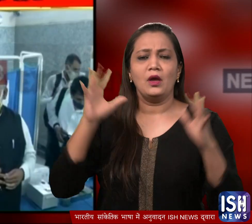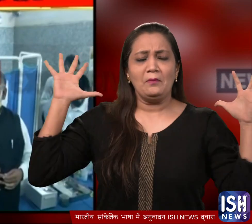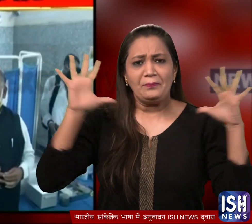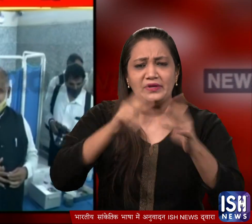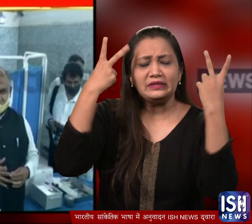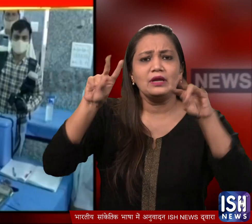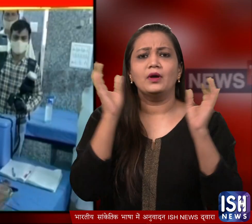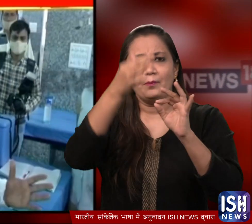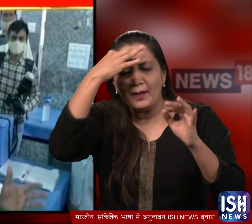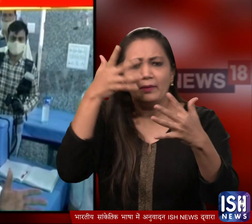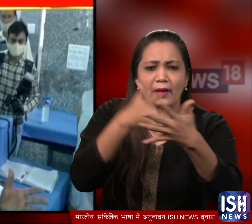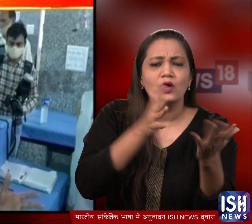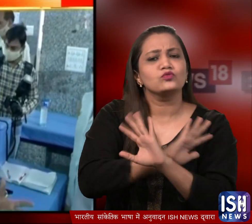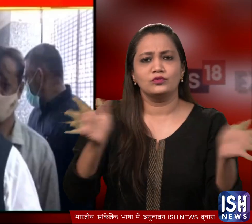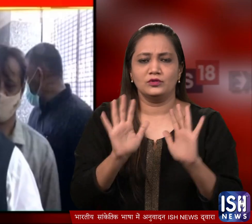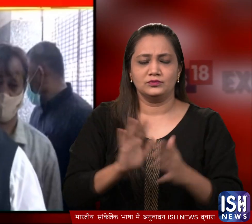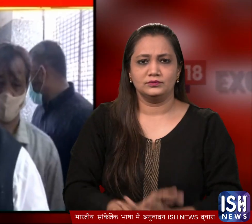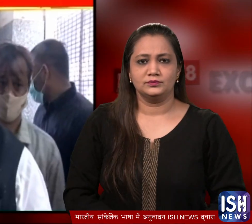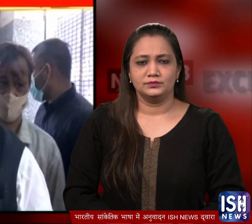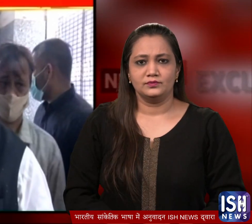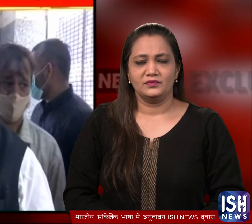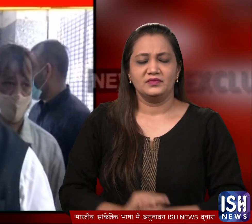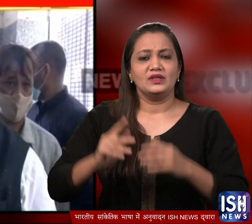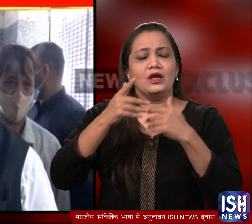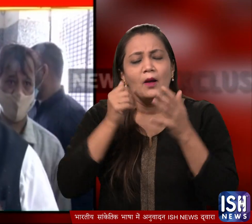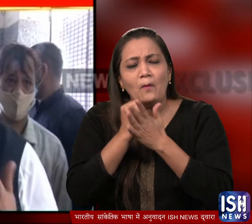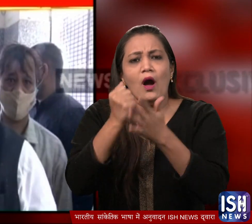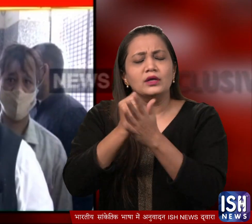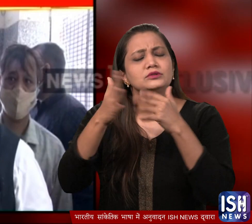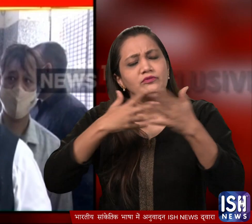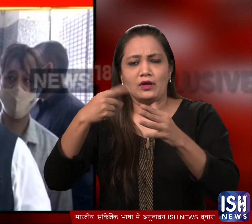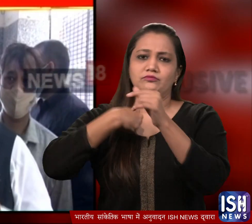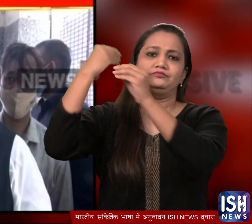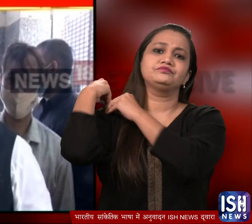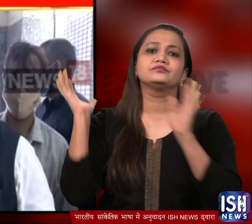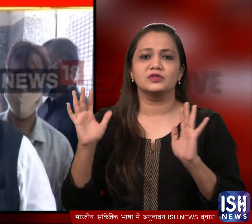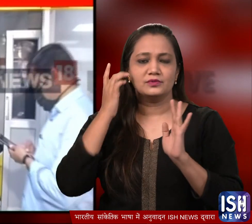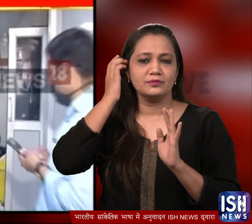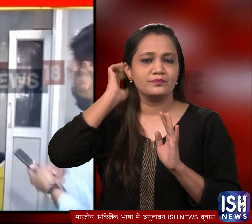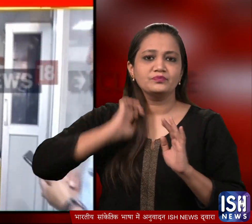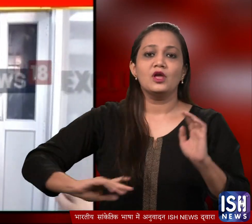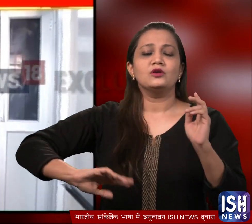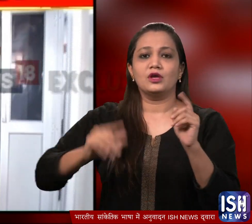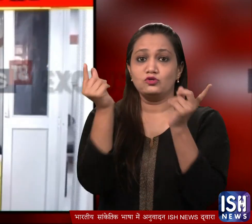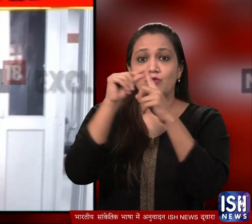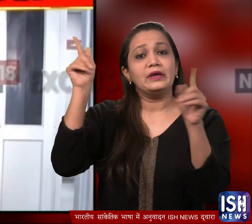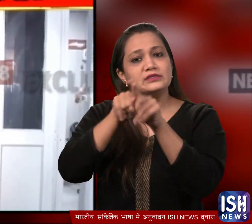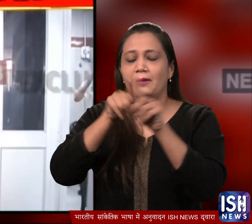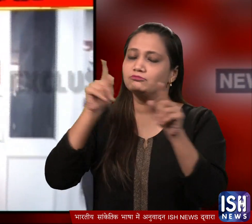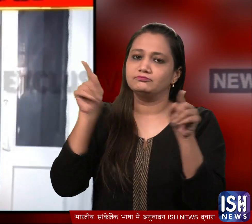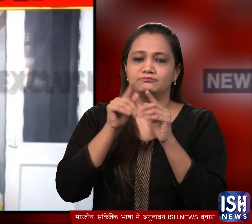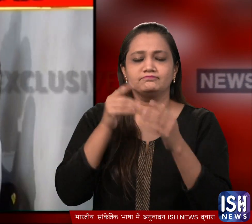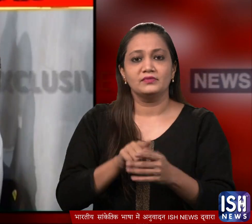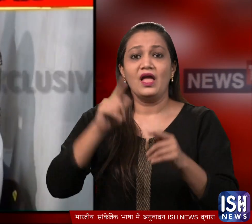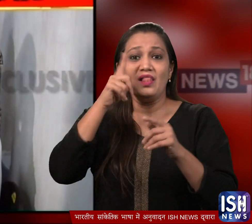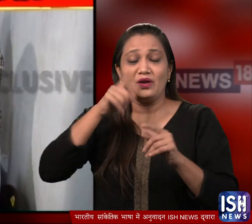ताकि भीड़ बढ़ने पर लोगों को कोई परेशानी न हो। कोविड की लड़ाई में जनता को जितनी हम मदद कर सकते हैं, ये हमारी जिम्मेदारी है। उत्तर प्रदेश में भी ये अभियान जोर शोर